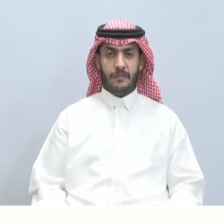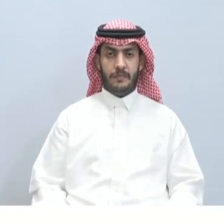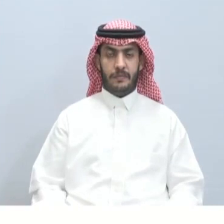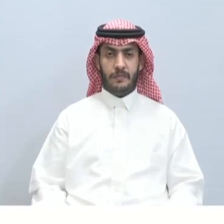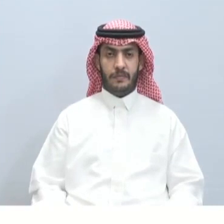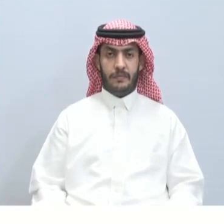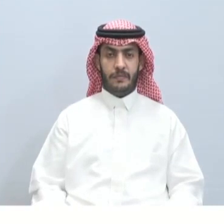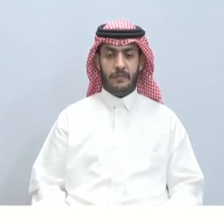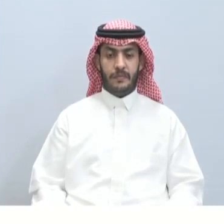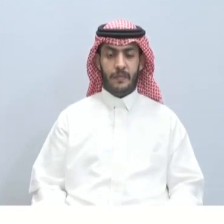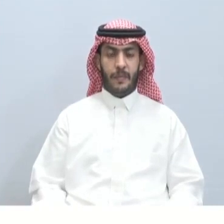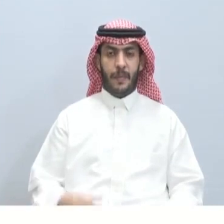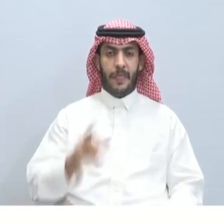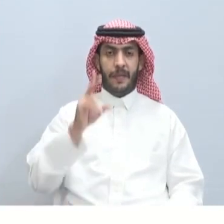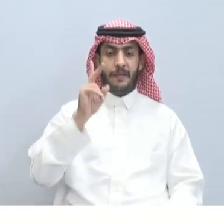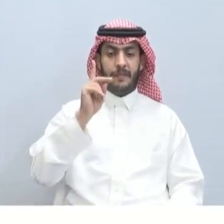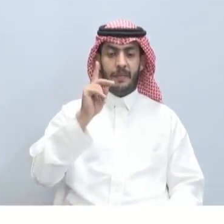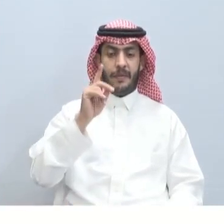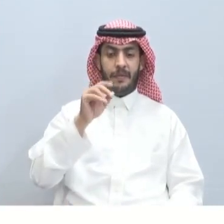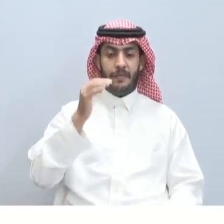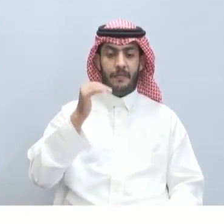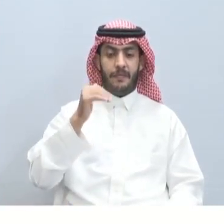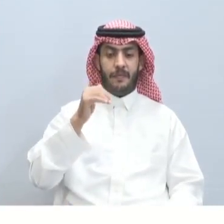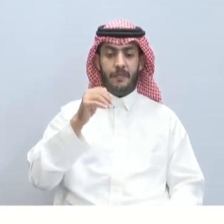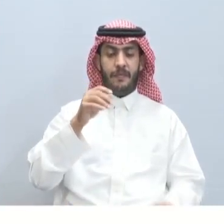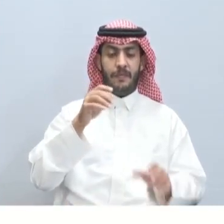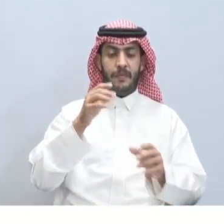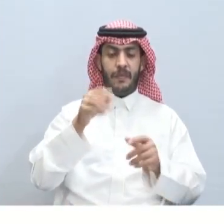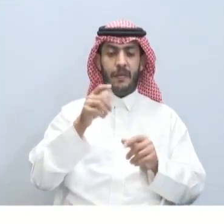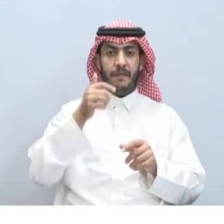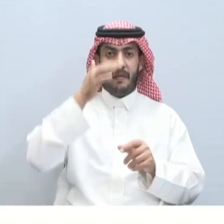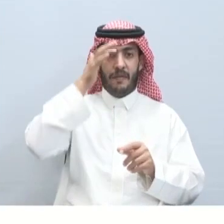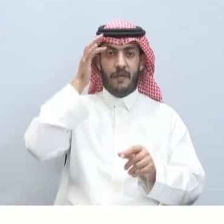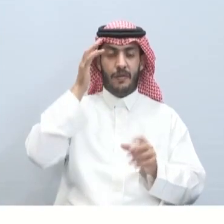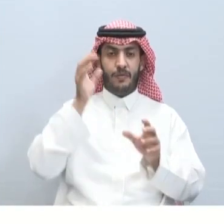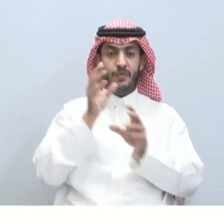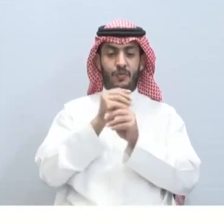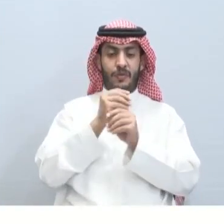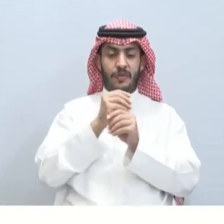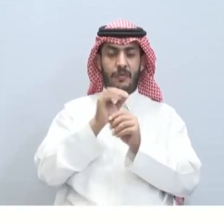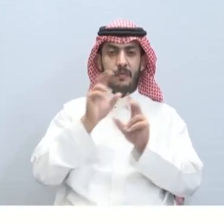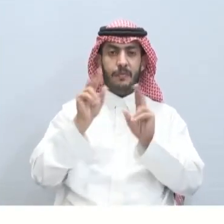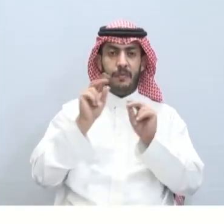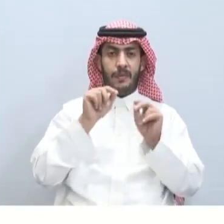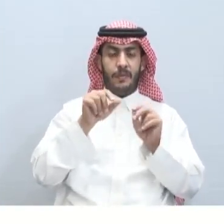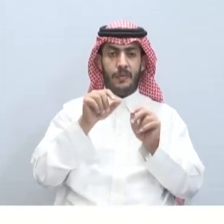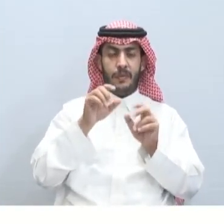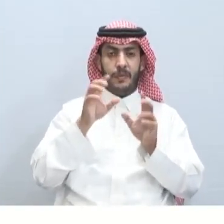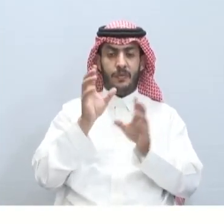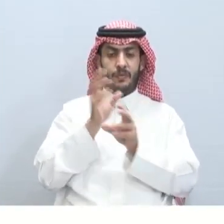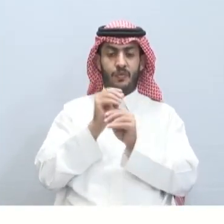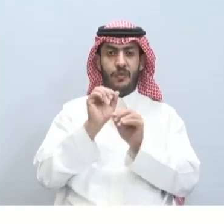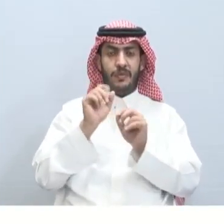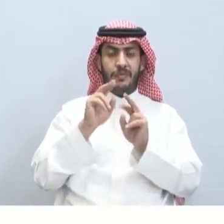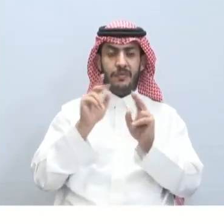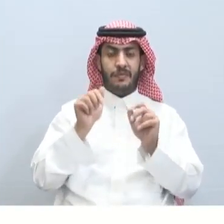طريقه نتحدث عن ماركت اوتتي وهي فرصه السوق بمعنى ان هي سوق محدد